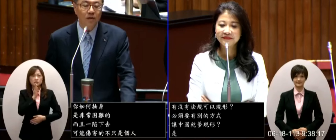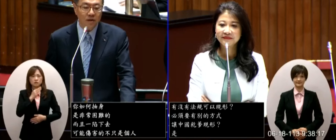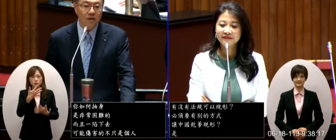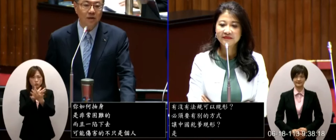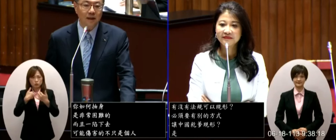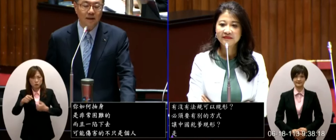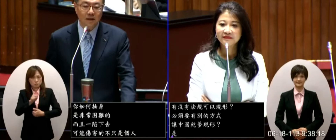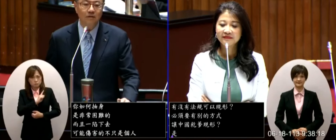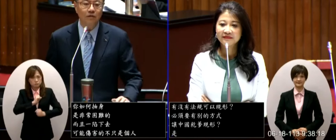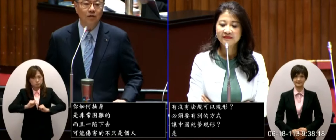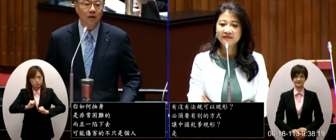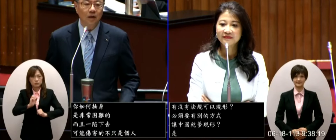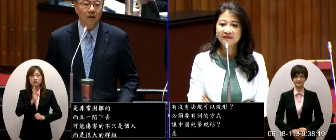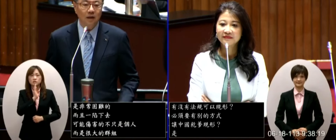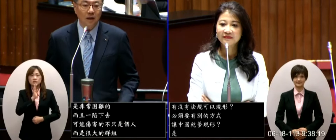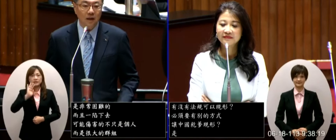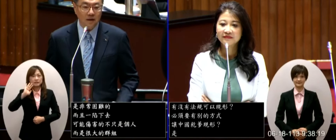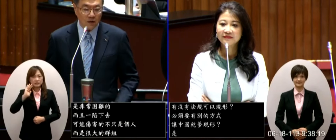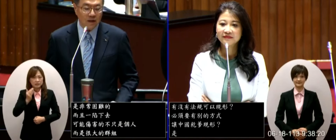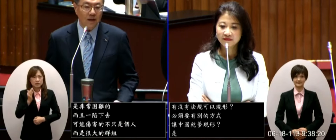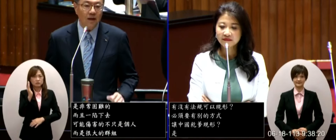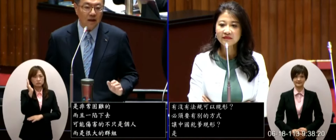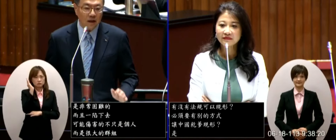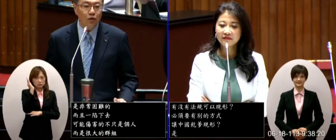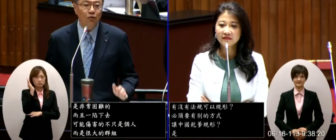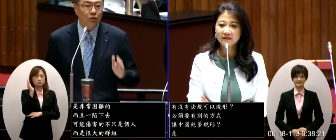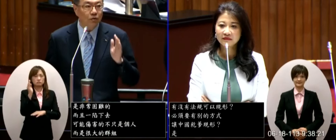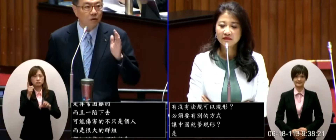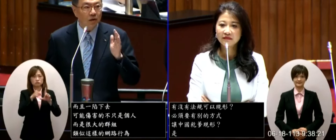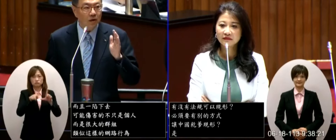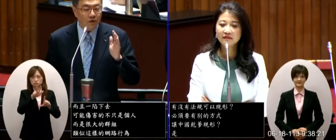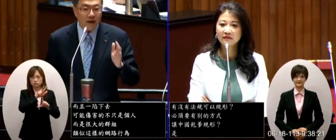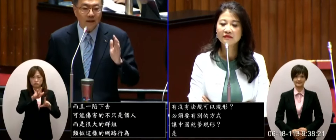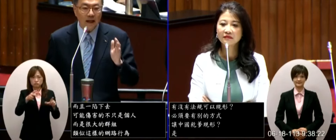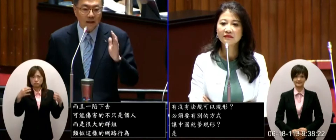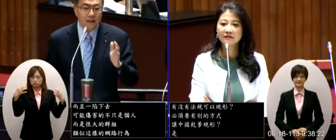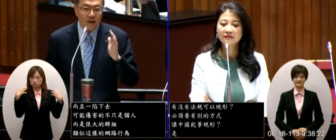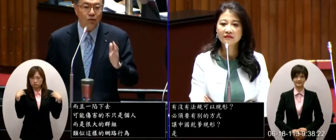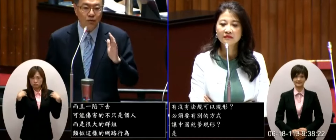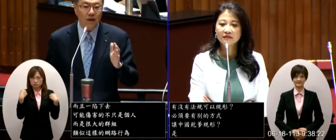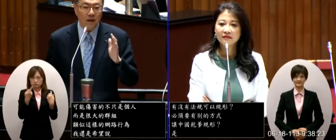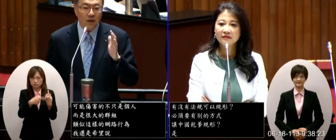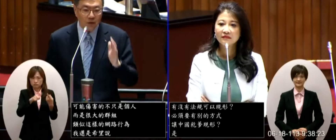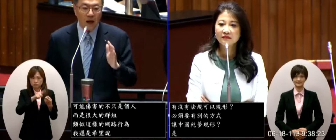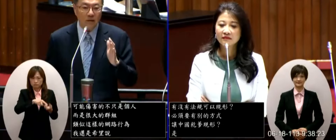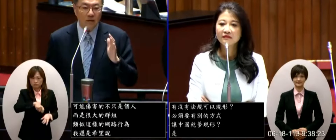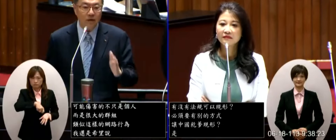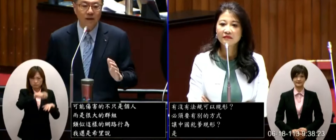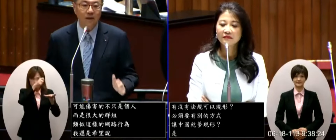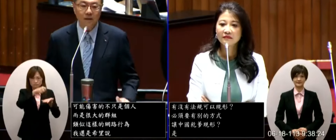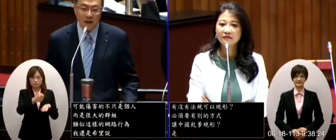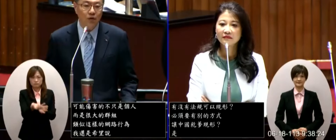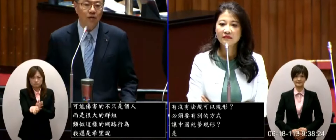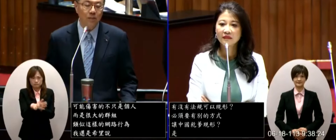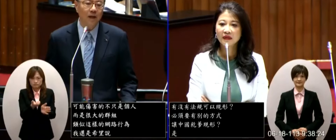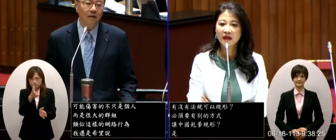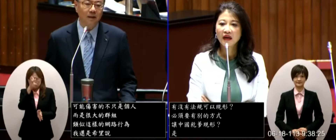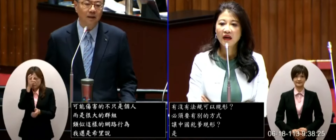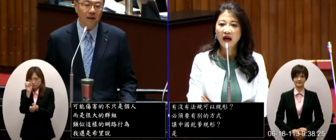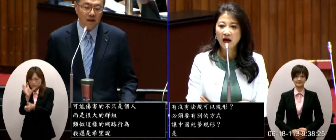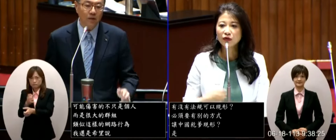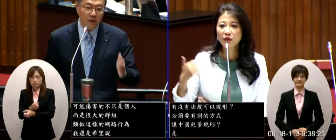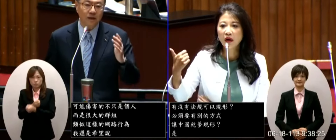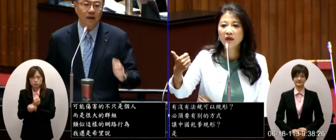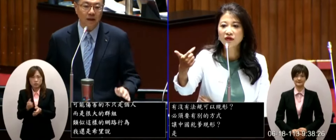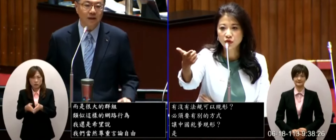但是我们适时站在政府的角色提出非常清楚的预告预警，这个绝对是必